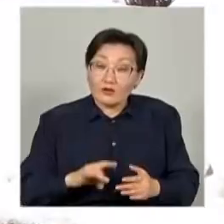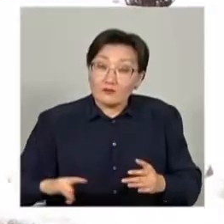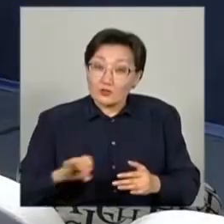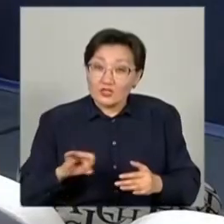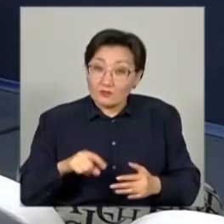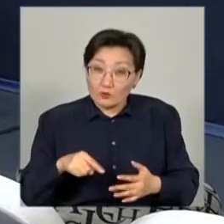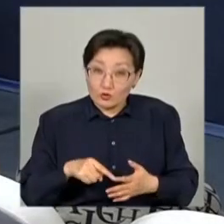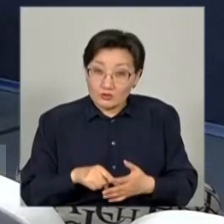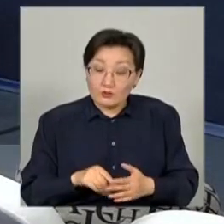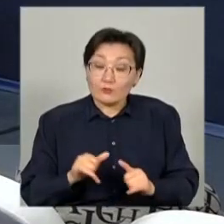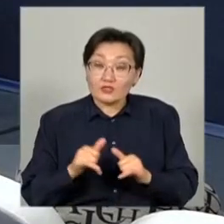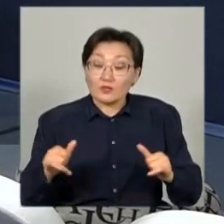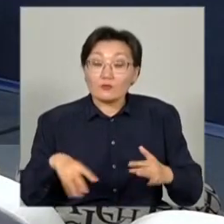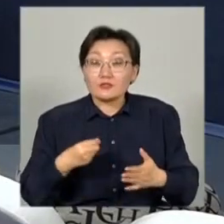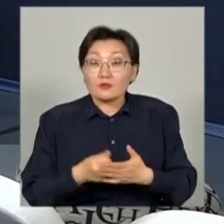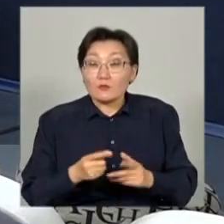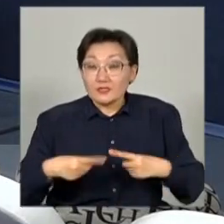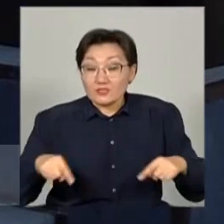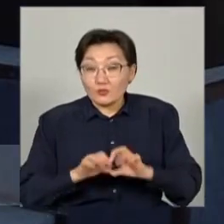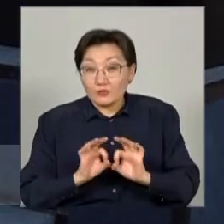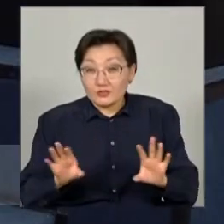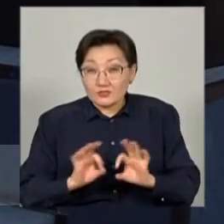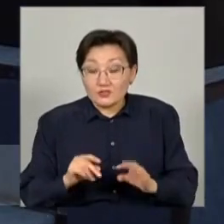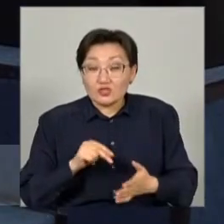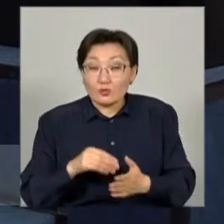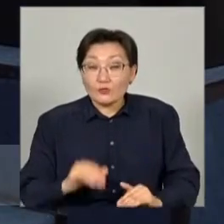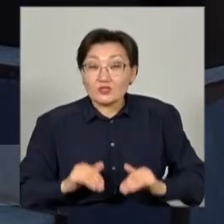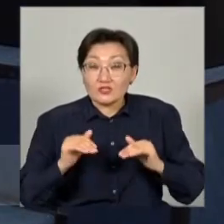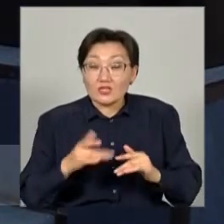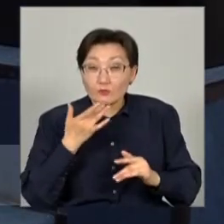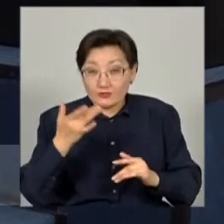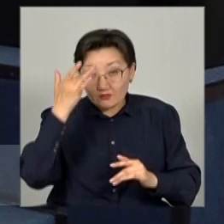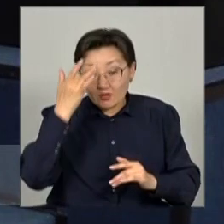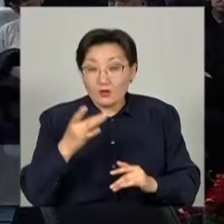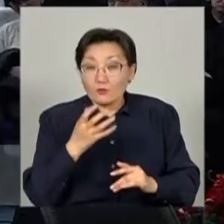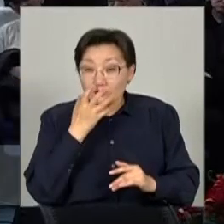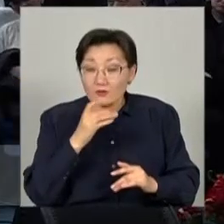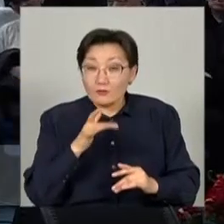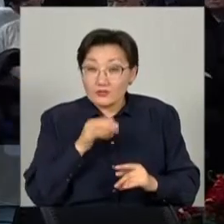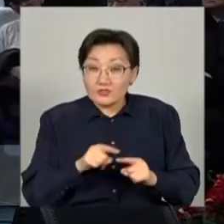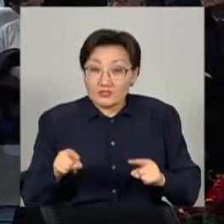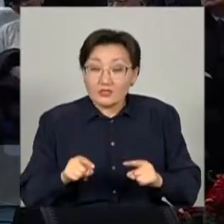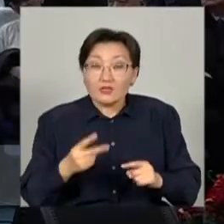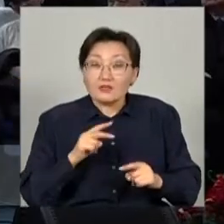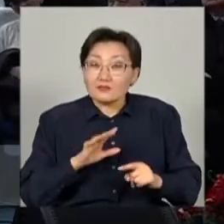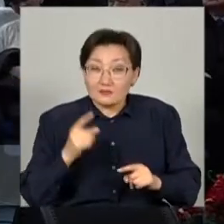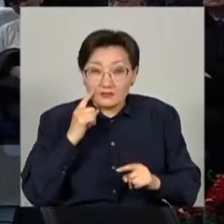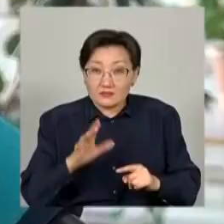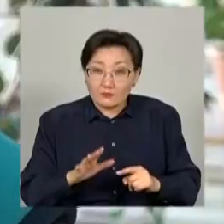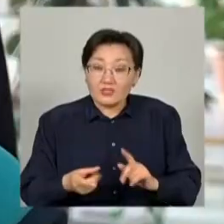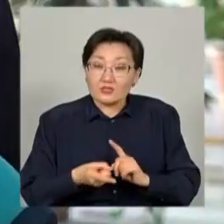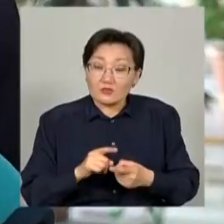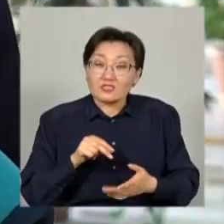городе. Увеличение платежа в компании объясняют тем, что тариф повысили летом, а в теплое время практически незаметны изменения в